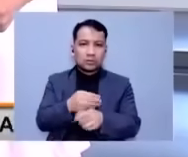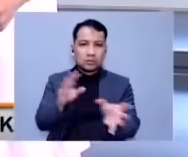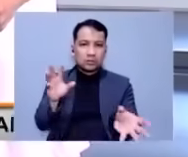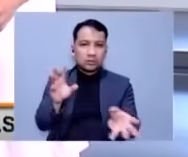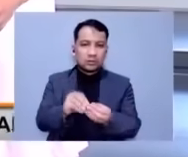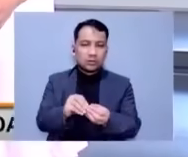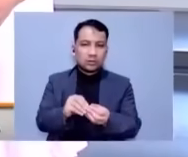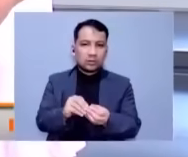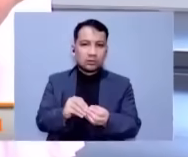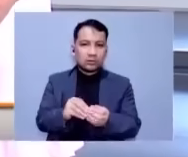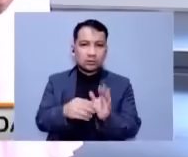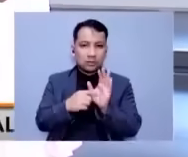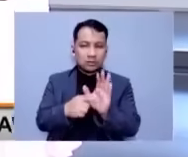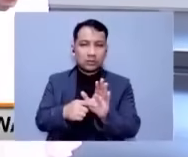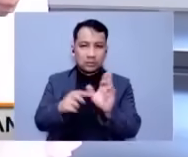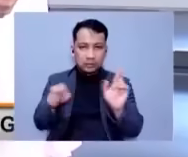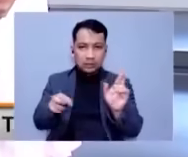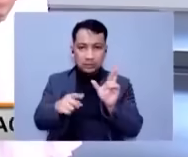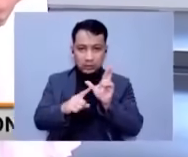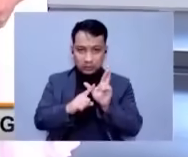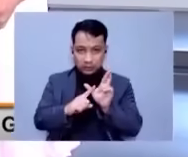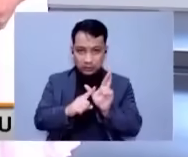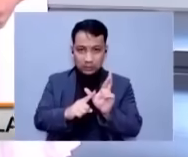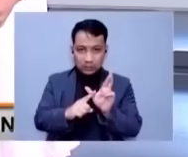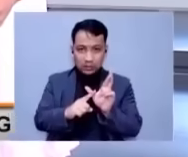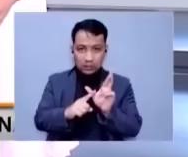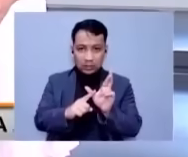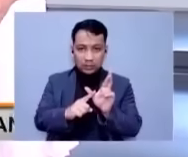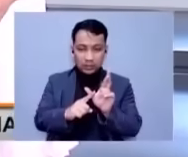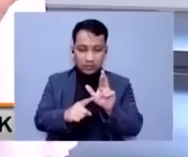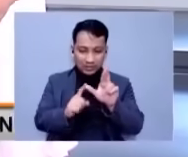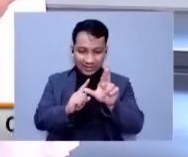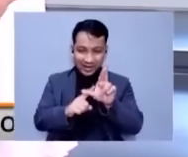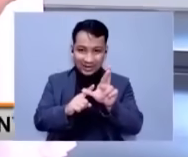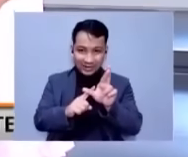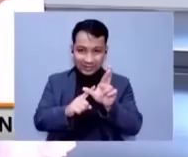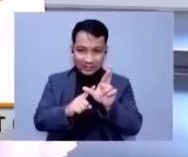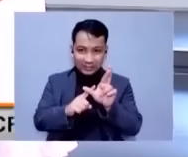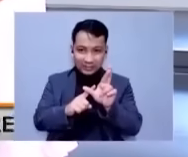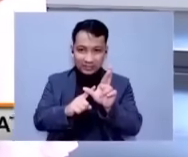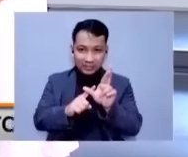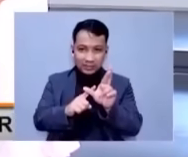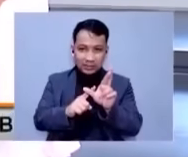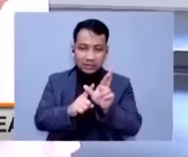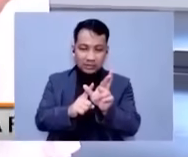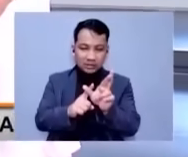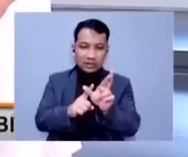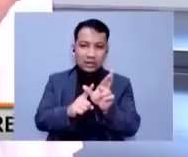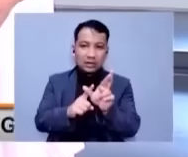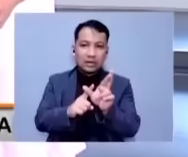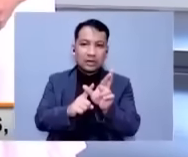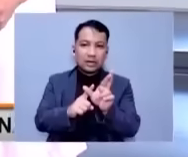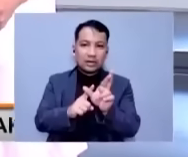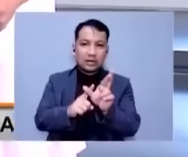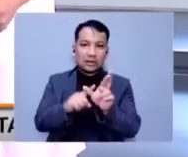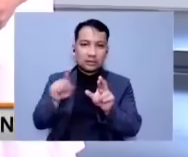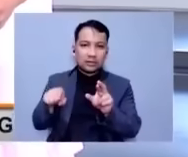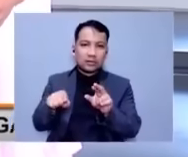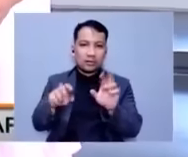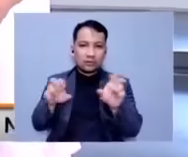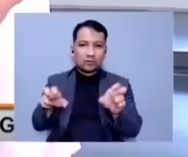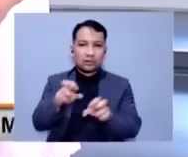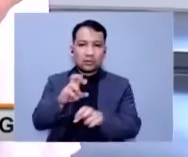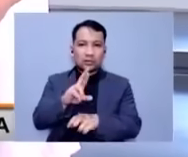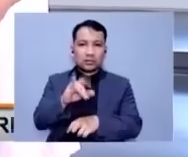mga prescription drug may tatak na RX. Simbolo naman yan ng Latin word na recipere o